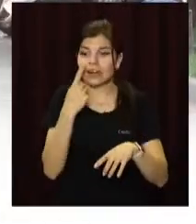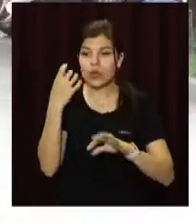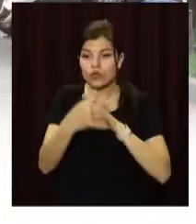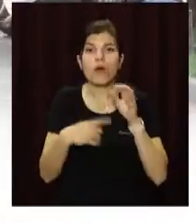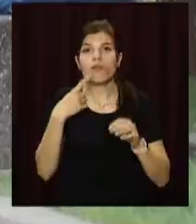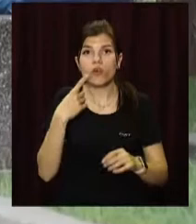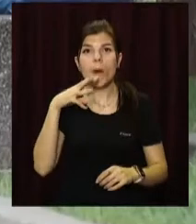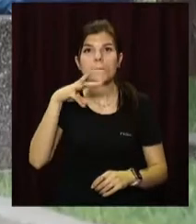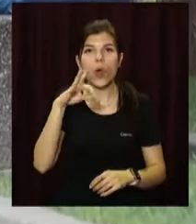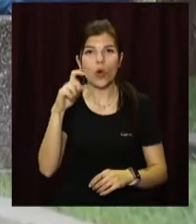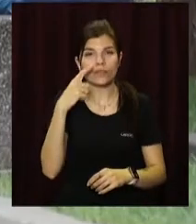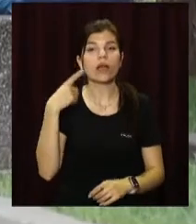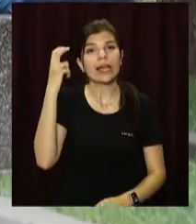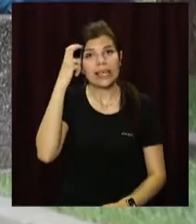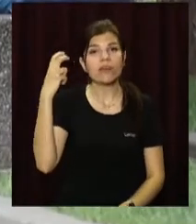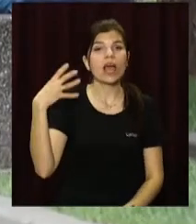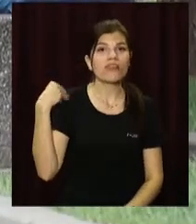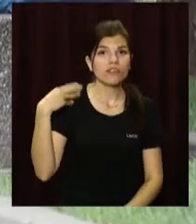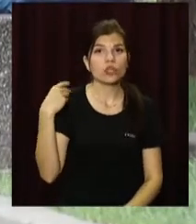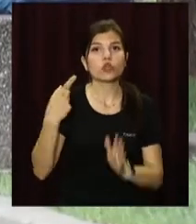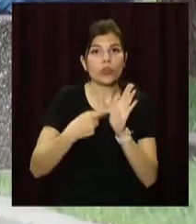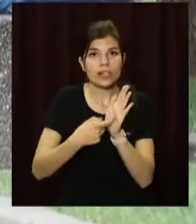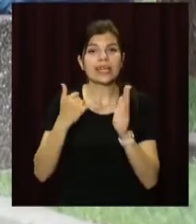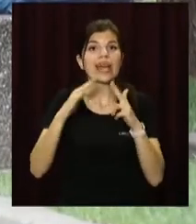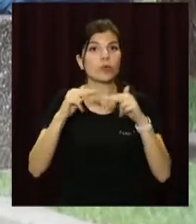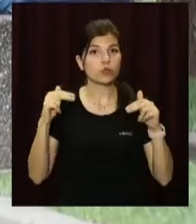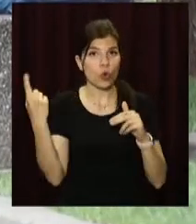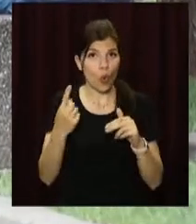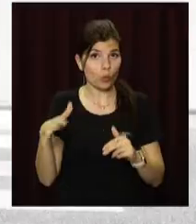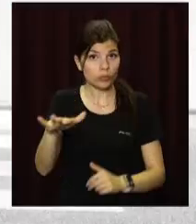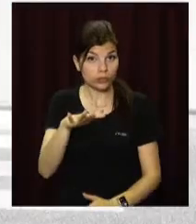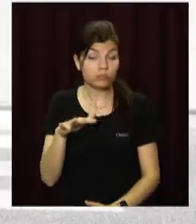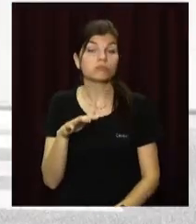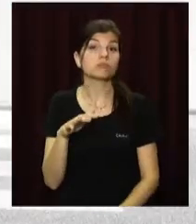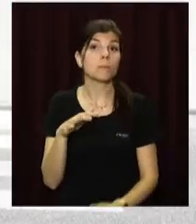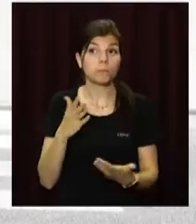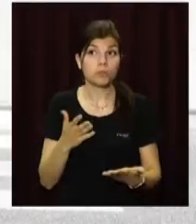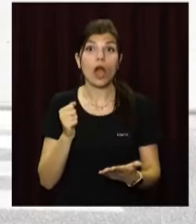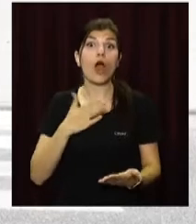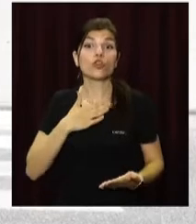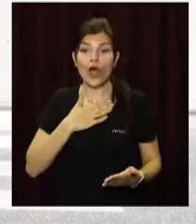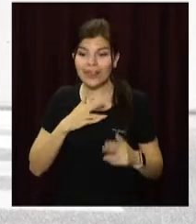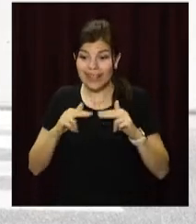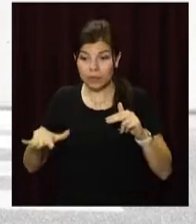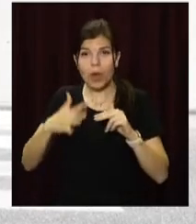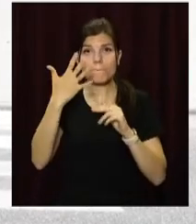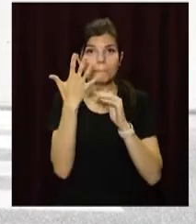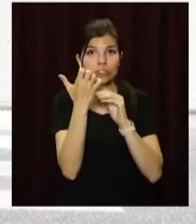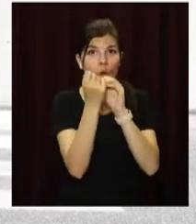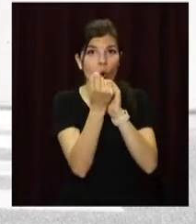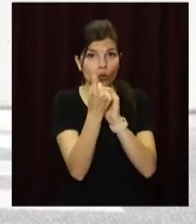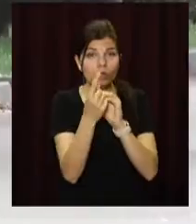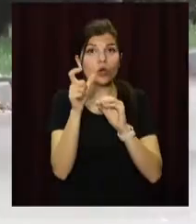кажуть у МОЗ, Київ, Львівська, Донецька, Київська і Дніпропетровська області. А у нашому регіоні 511